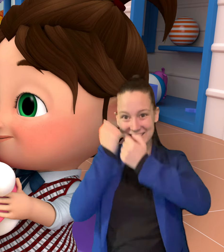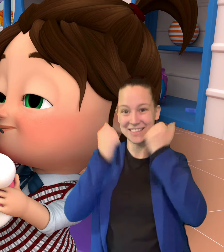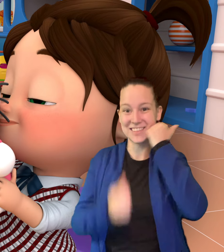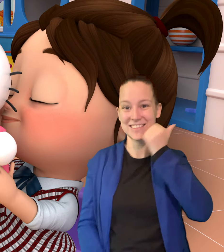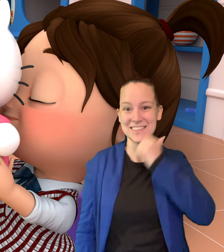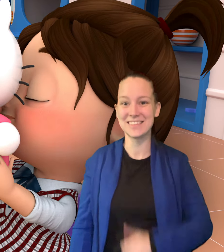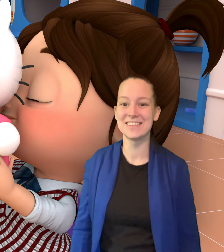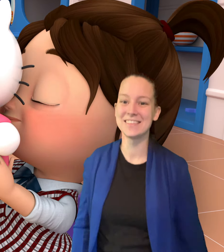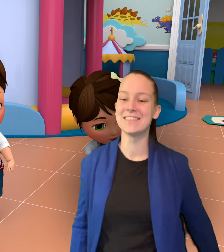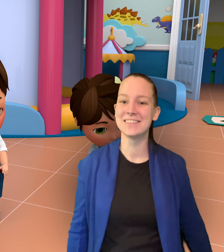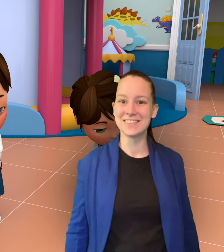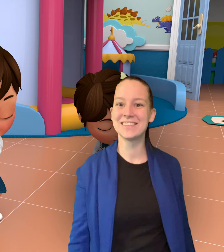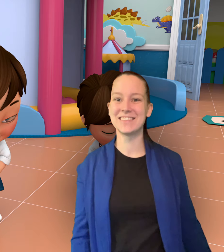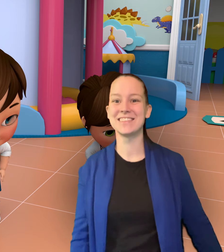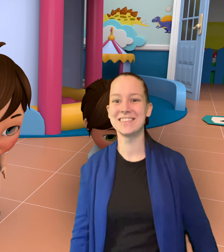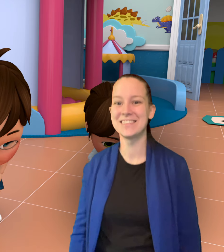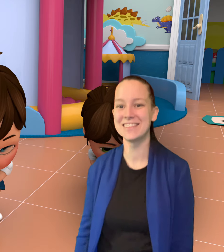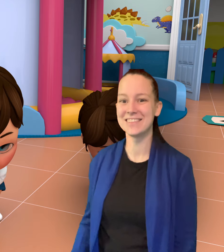ね